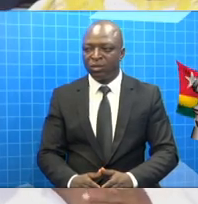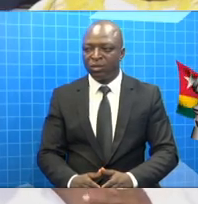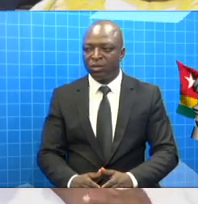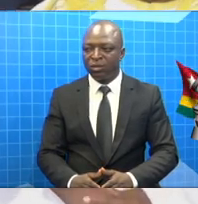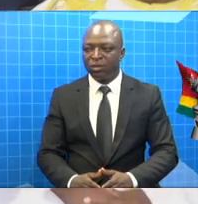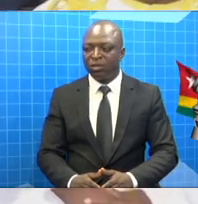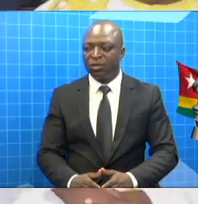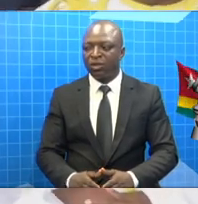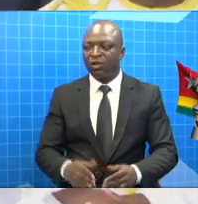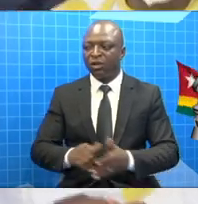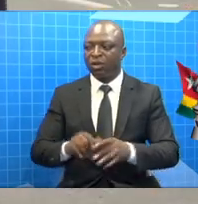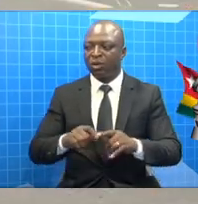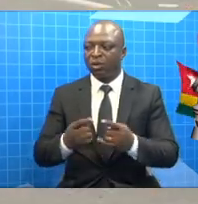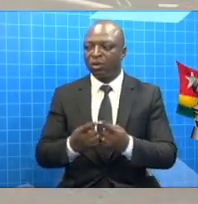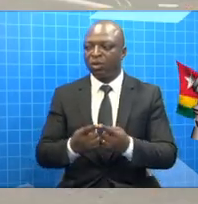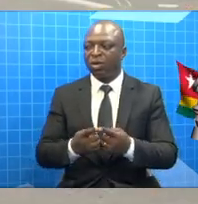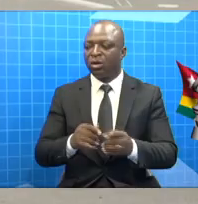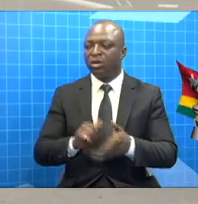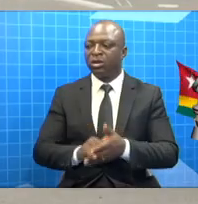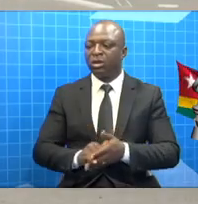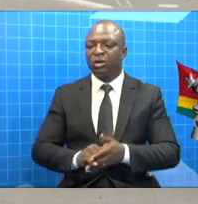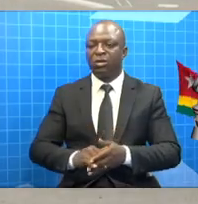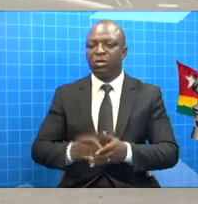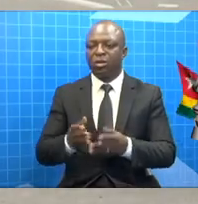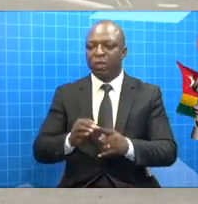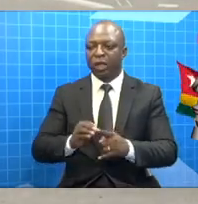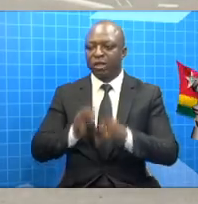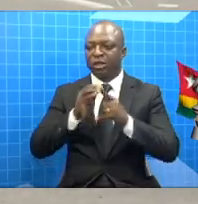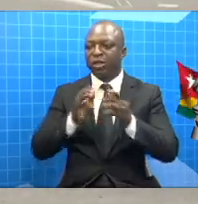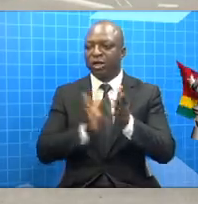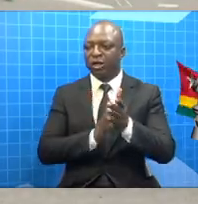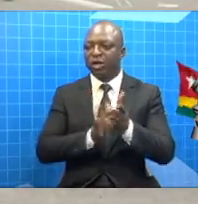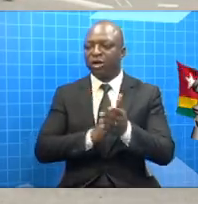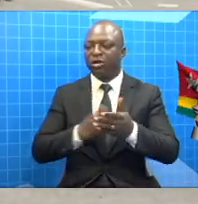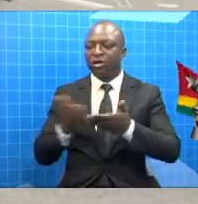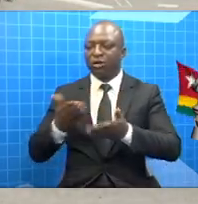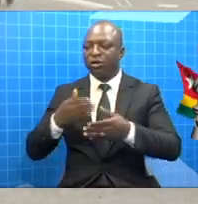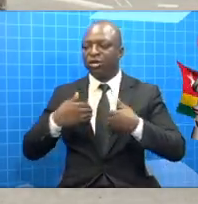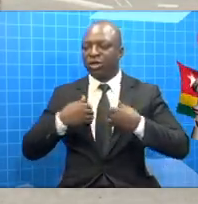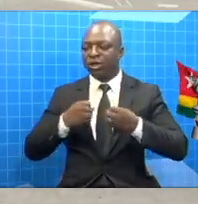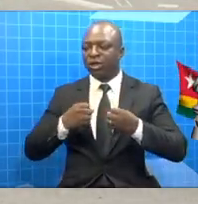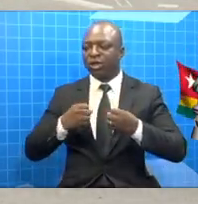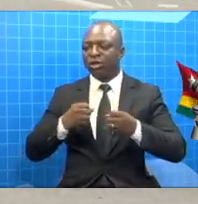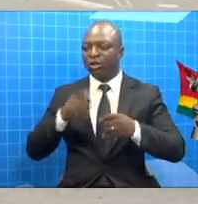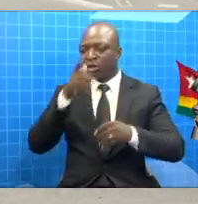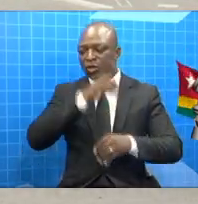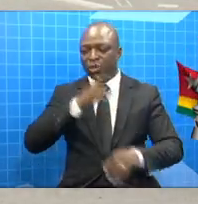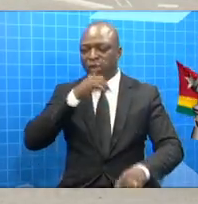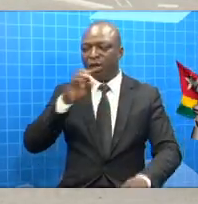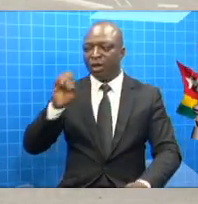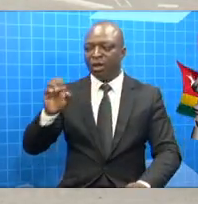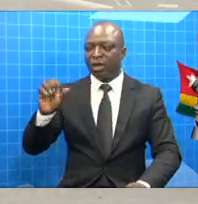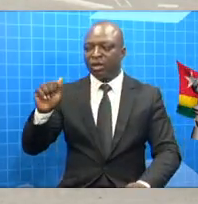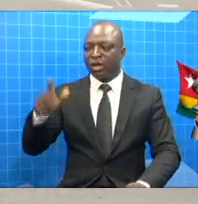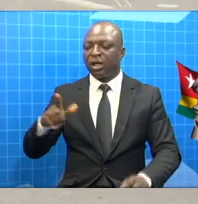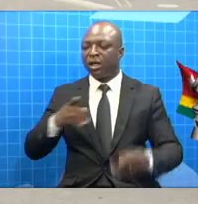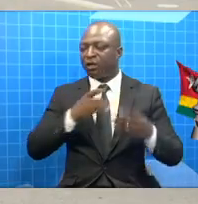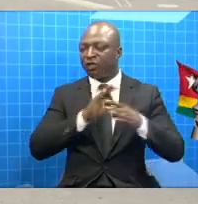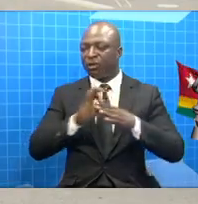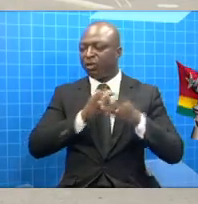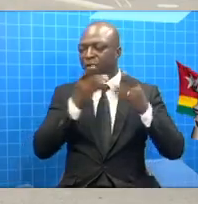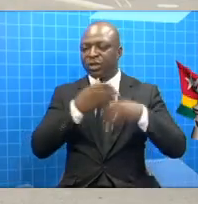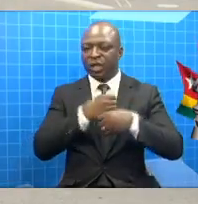En vedette, la prestigieuse école du service de santé des armées de Lomé et Sal. Elle forme depuis sa